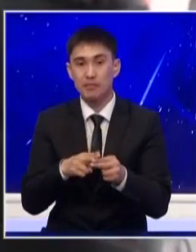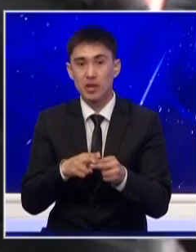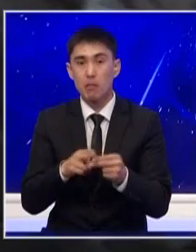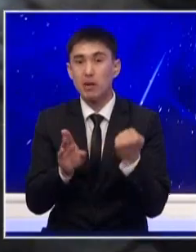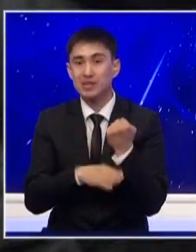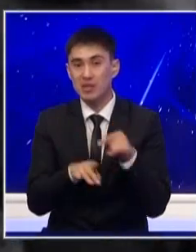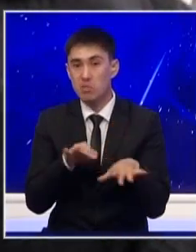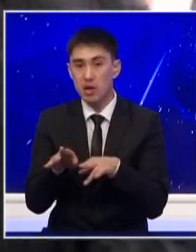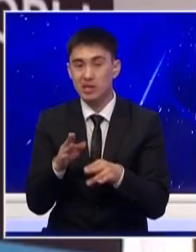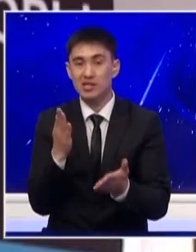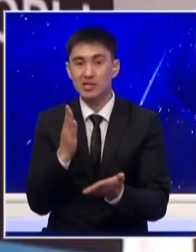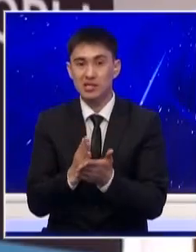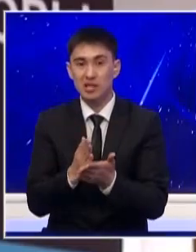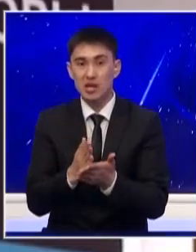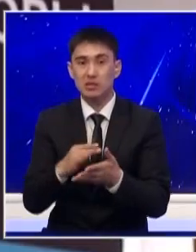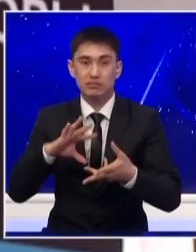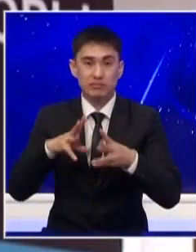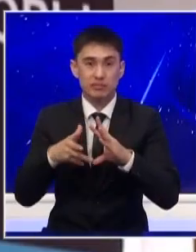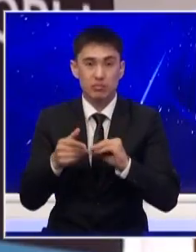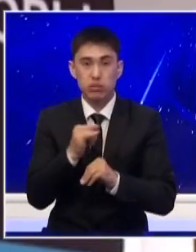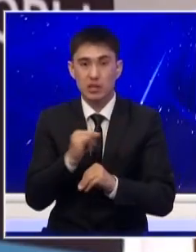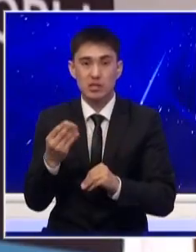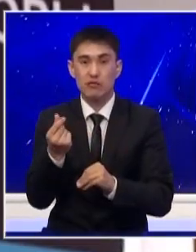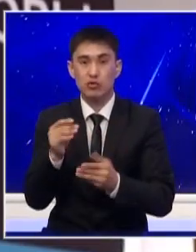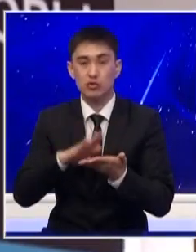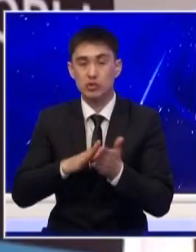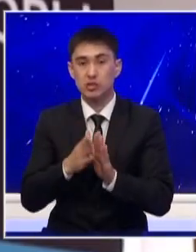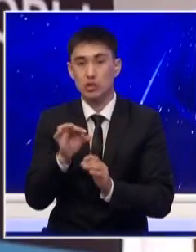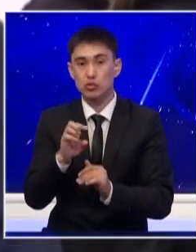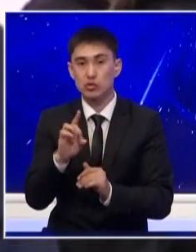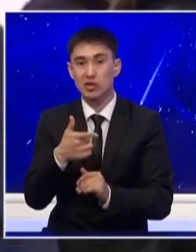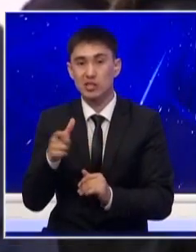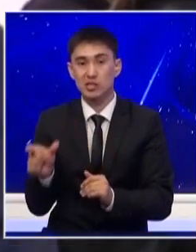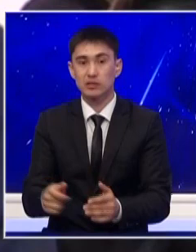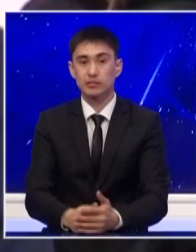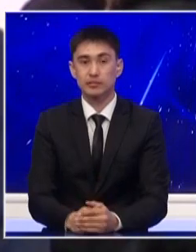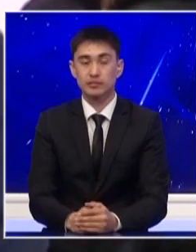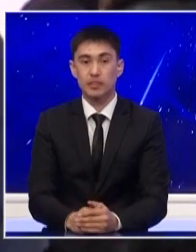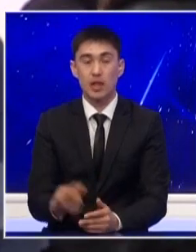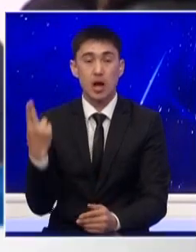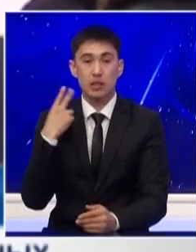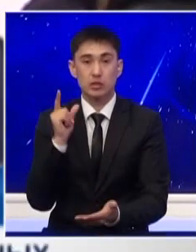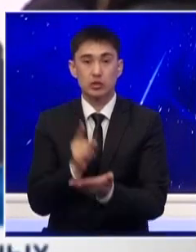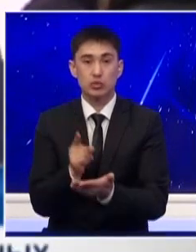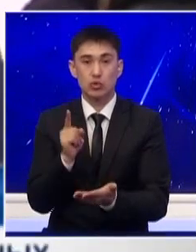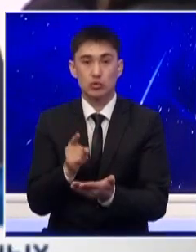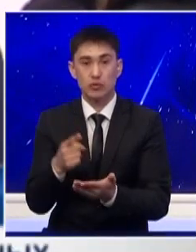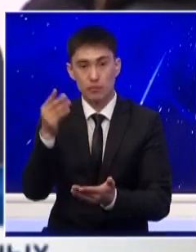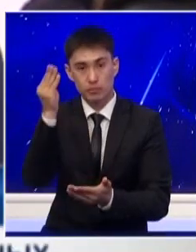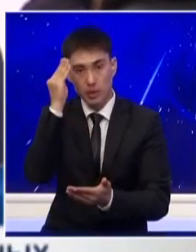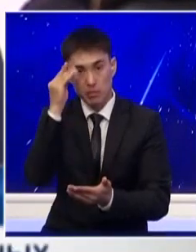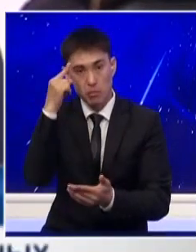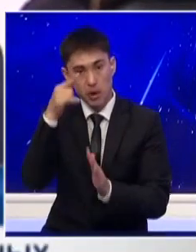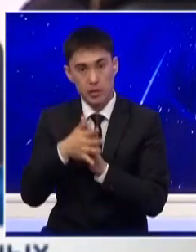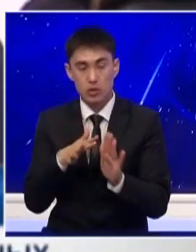мера, ведь процедура имеет ряд последствий для финансового статуса граждан. Должник должен осознанно принять для себя решение, прежде чем пойти на